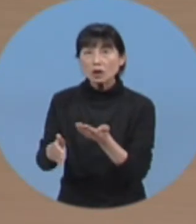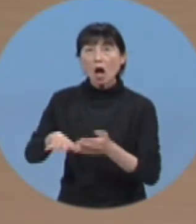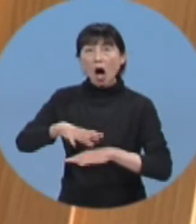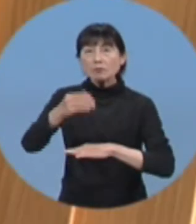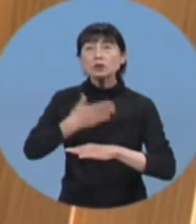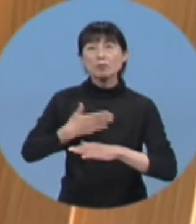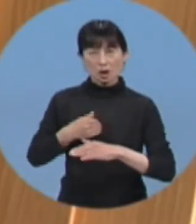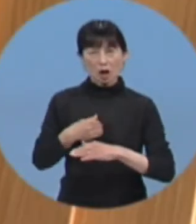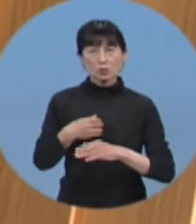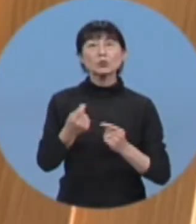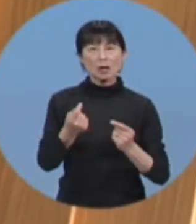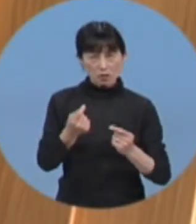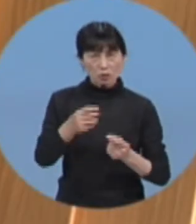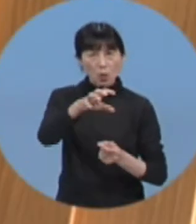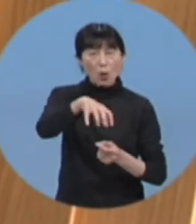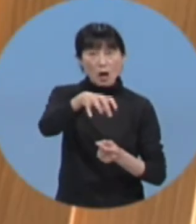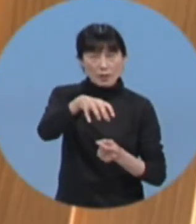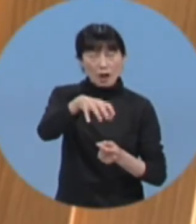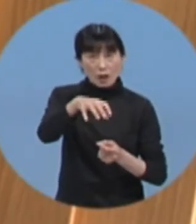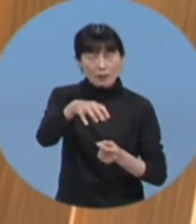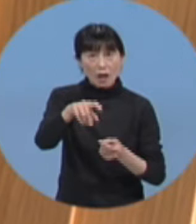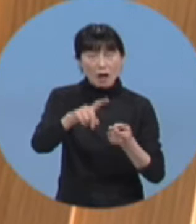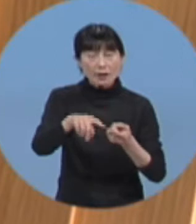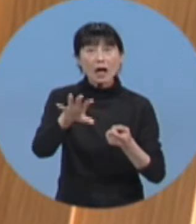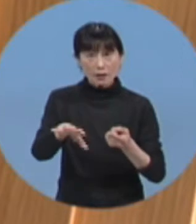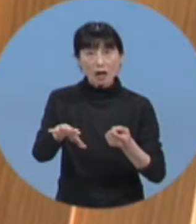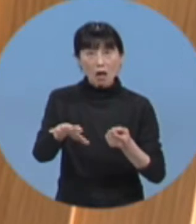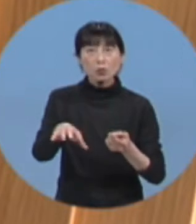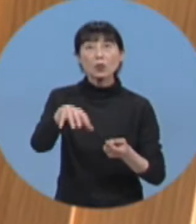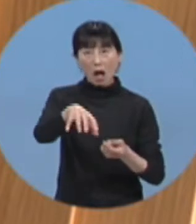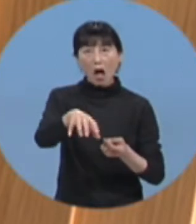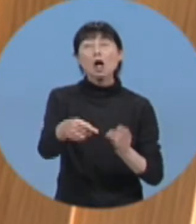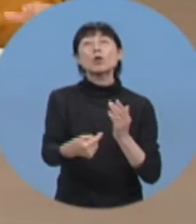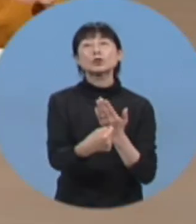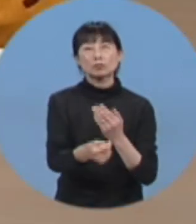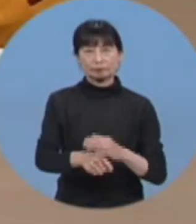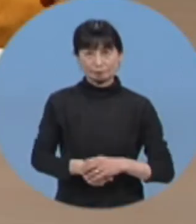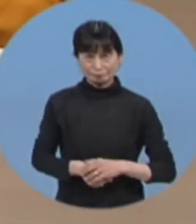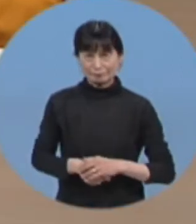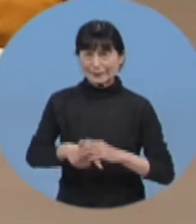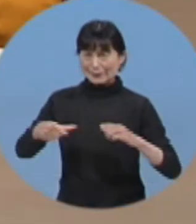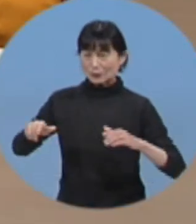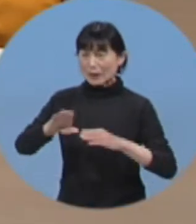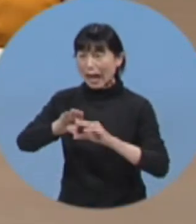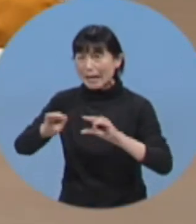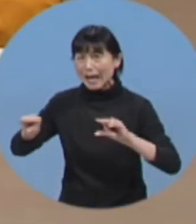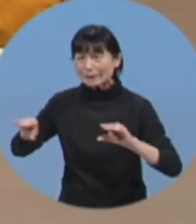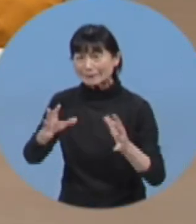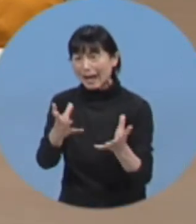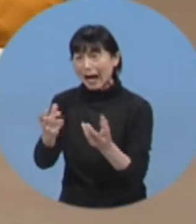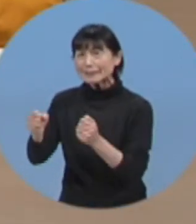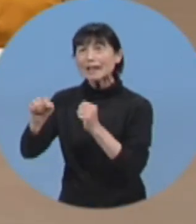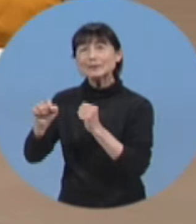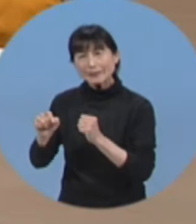。 はい、こうやってカリカリって当たりがあったらそこがポイントなんです。 広く浅くたくさんいるって